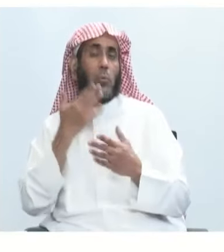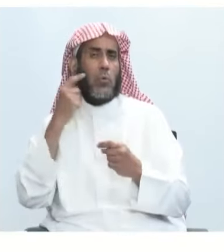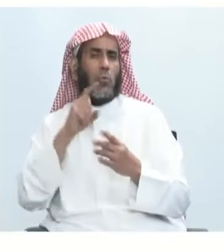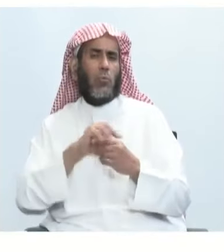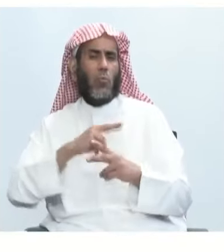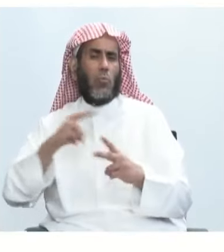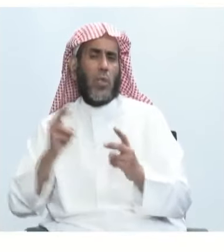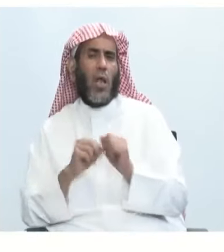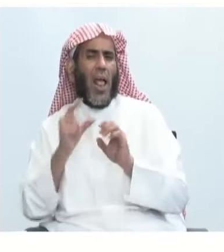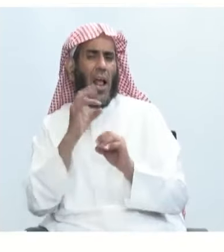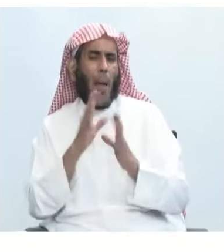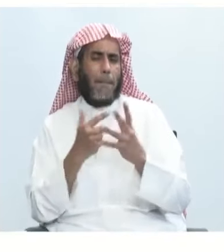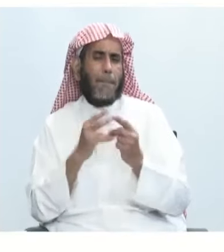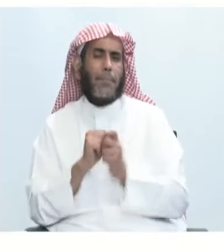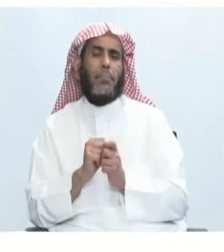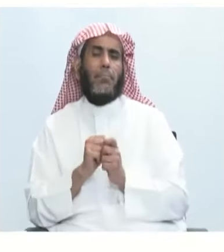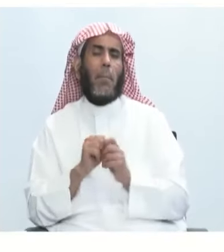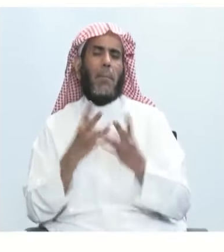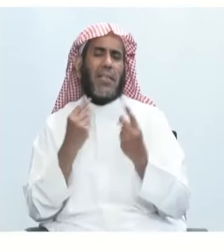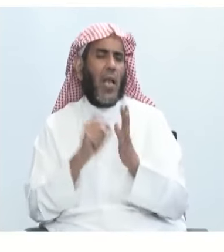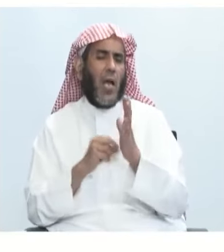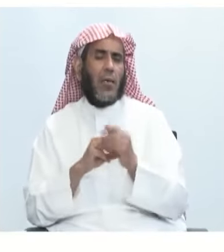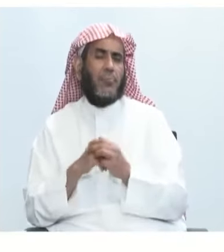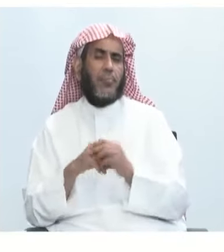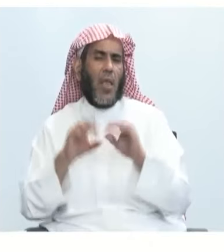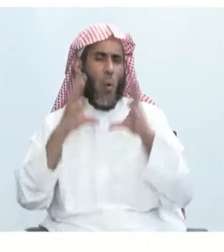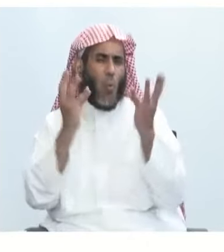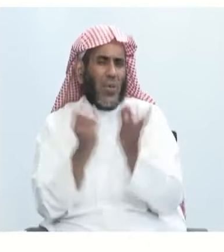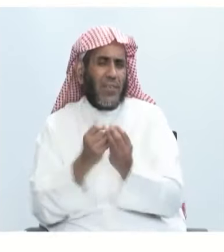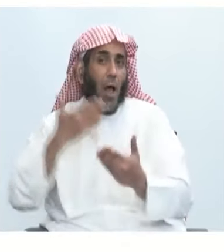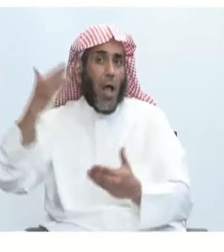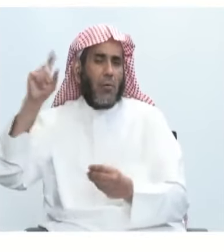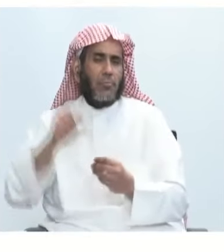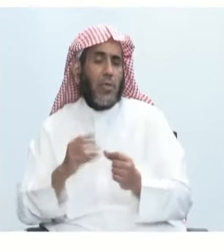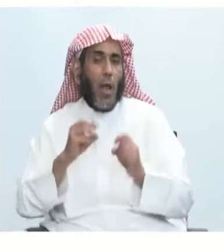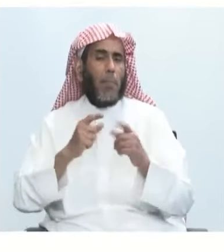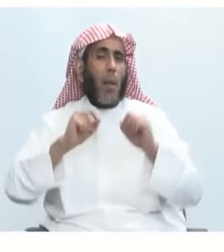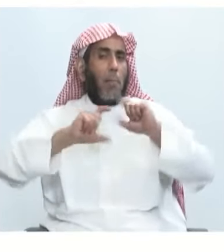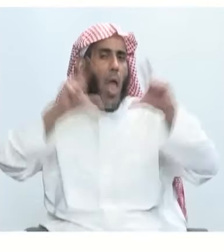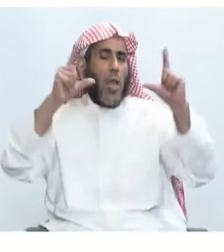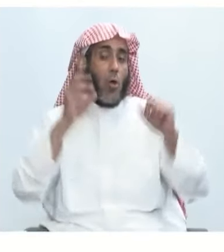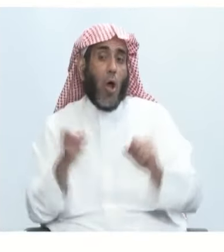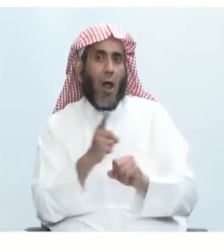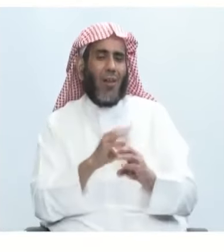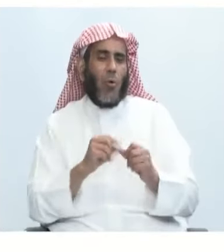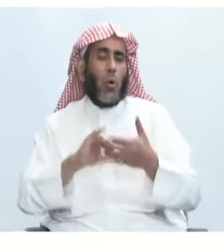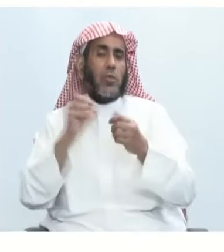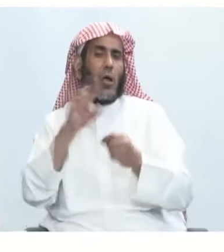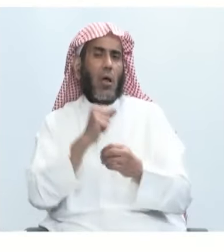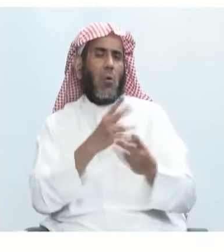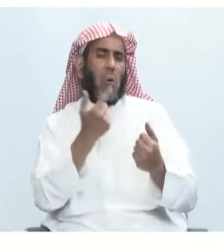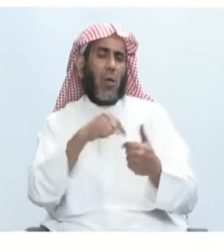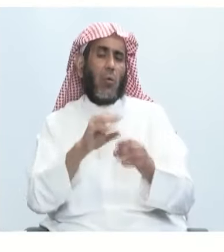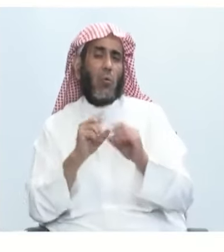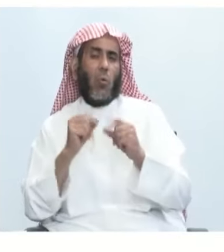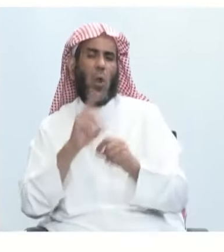عثنون وفتل اصابع ما التعليق وهنا ايضا ان من البيان سحرا ما التعليق وكذلك اصدقائك لا يخذلونك